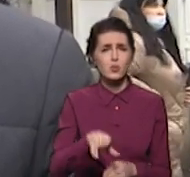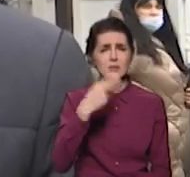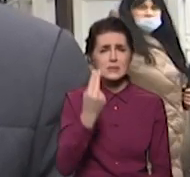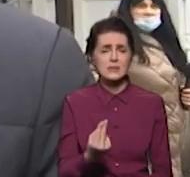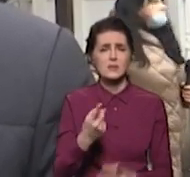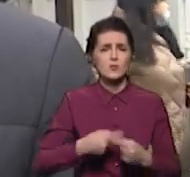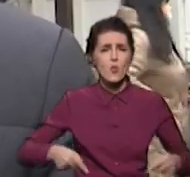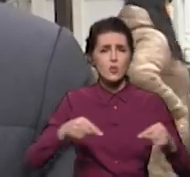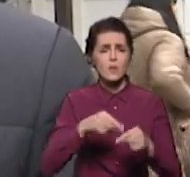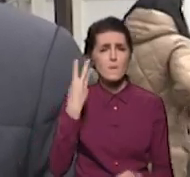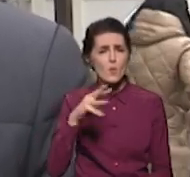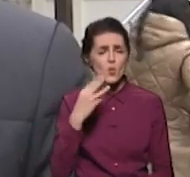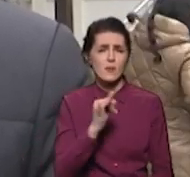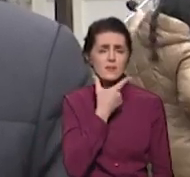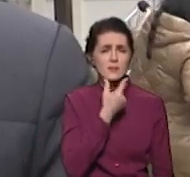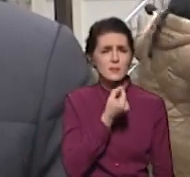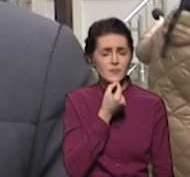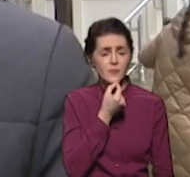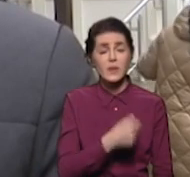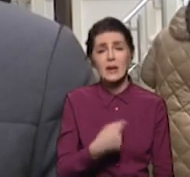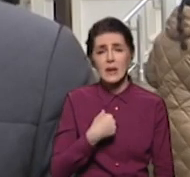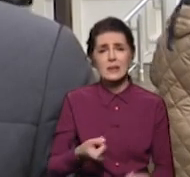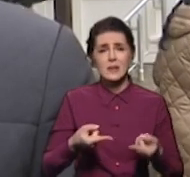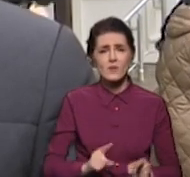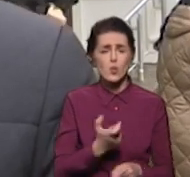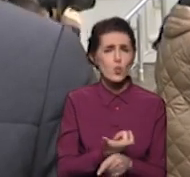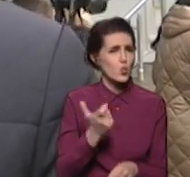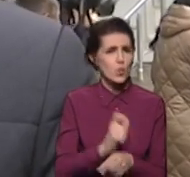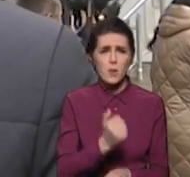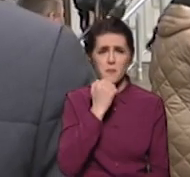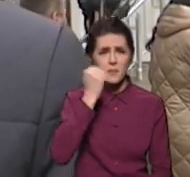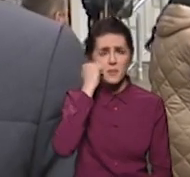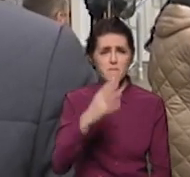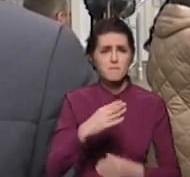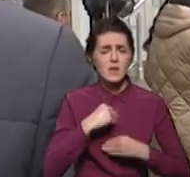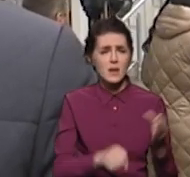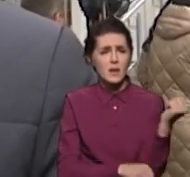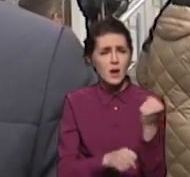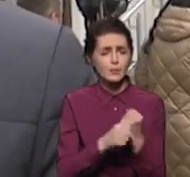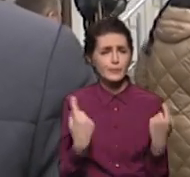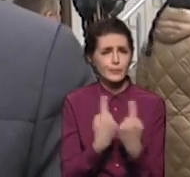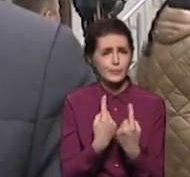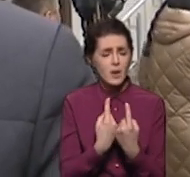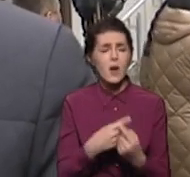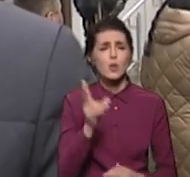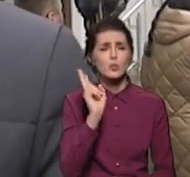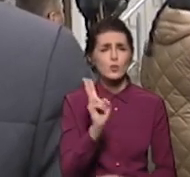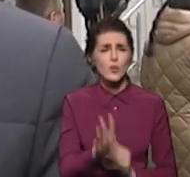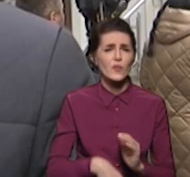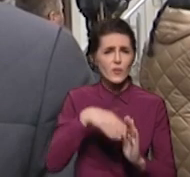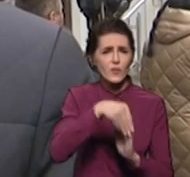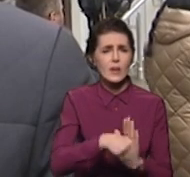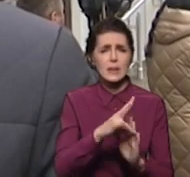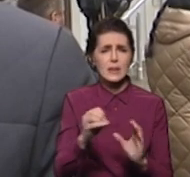орган, современный, достаточно красивый. Я действительно безмерно благодарен своим коллегам, которые вложили сюда не